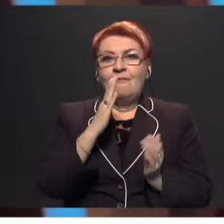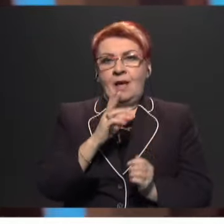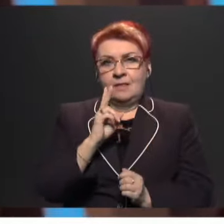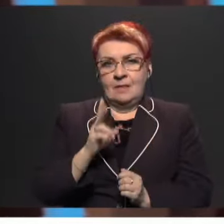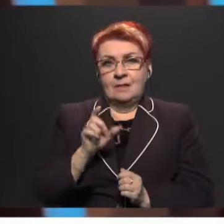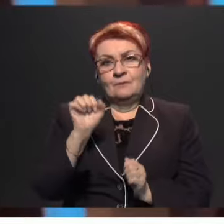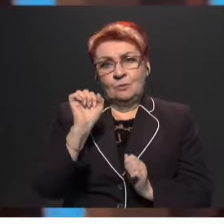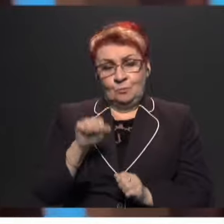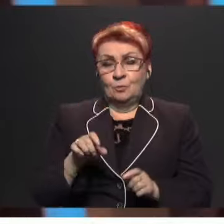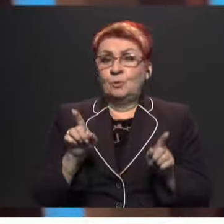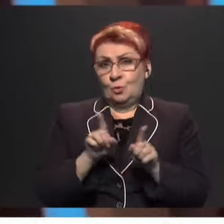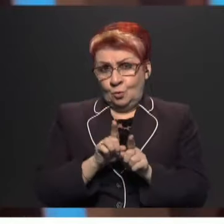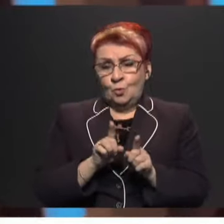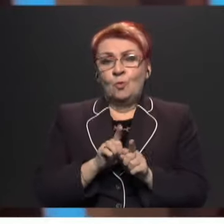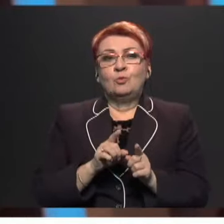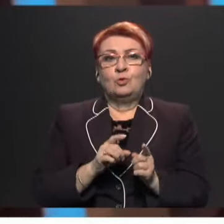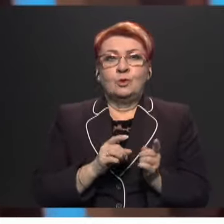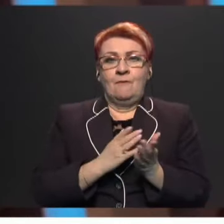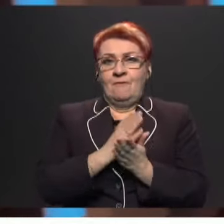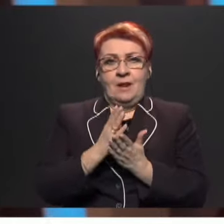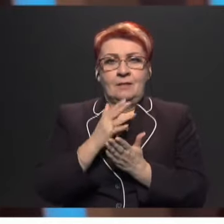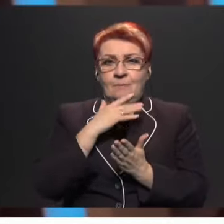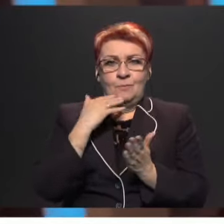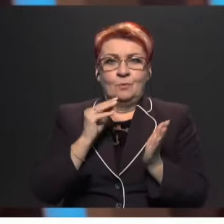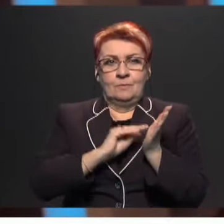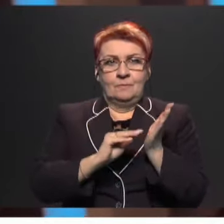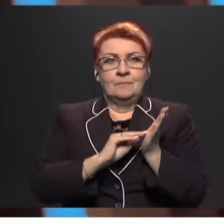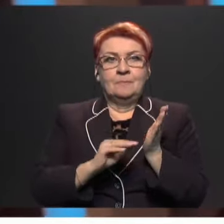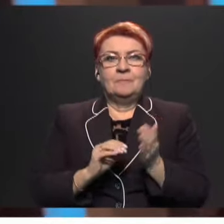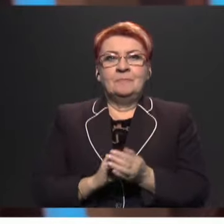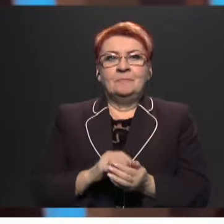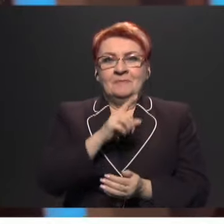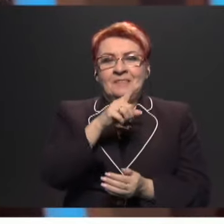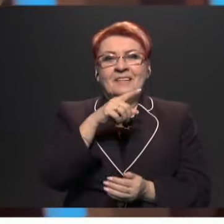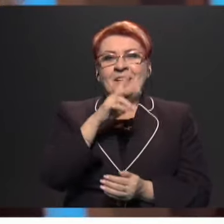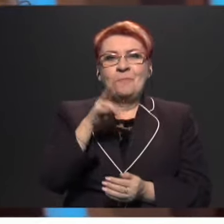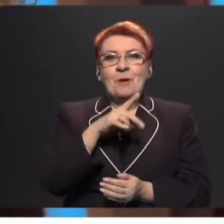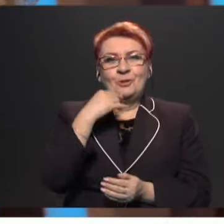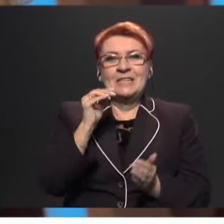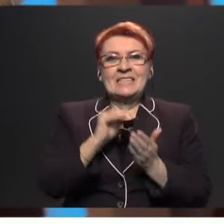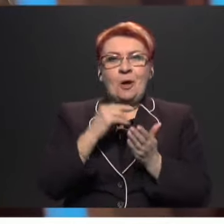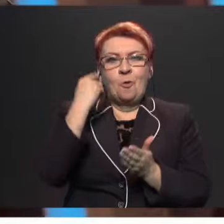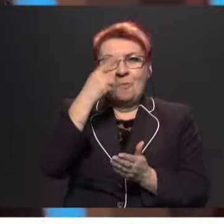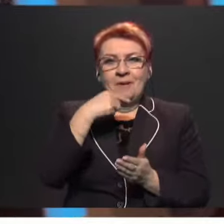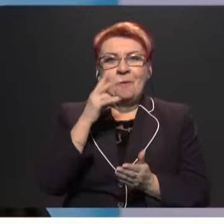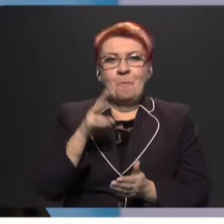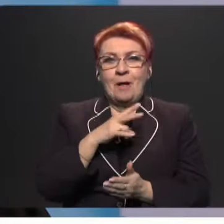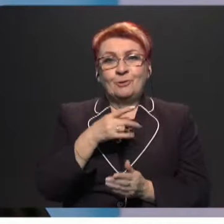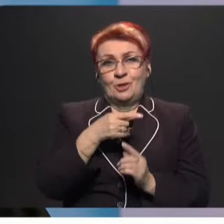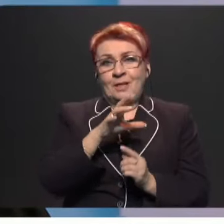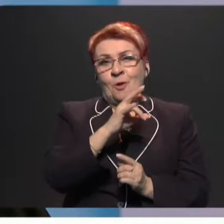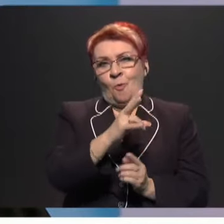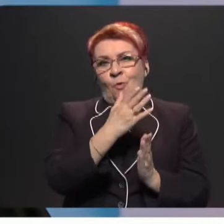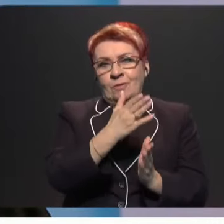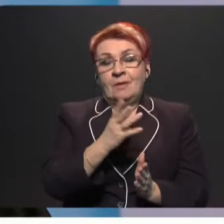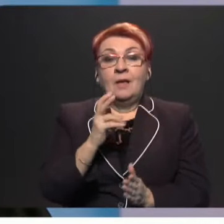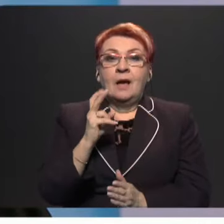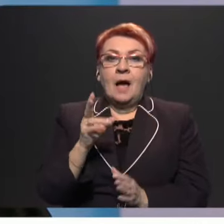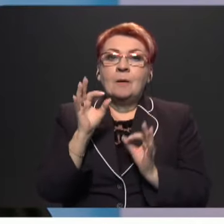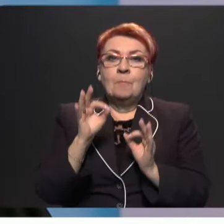вы тоже можете присылать свои вопросы в комментариях. Знакомый батюшка. Да, знакомый батюшка. И сегодня вот такой вопрос. Как правильно